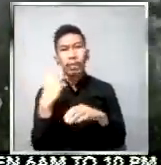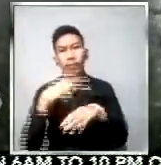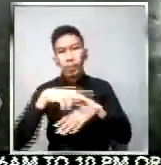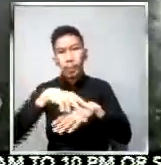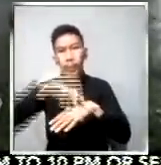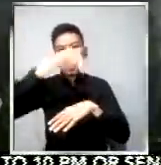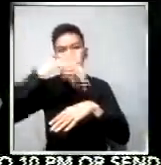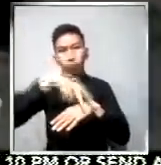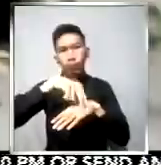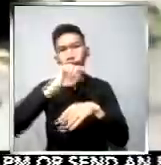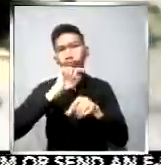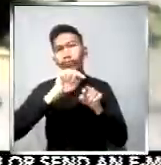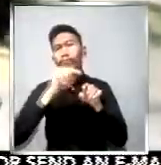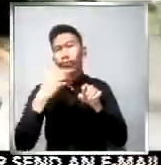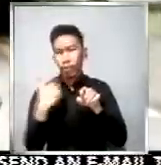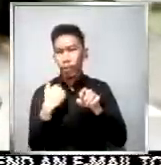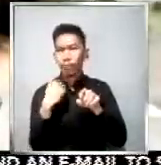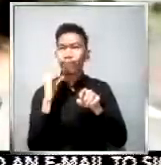Bagyong Quinta.